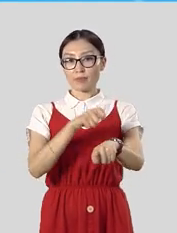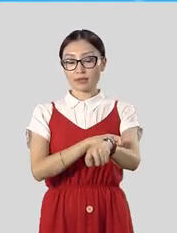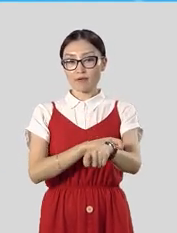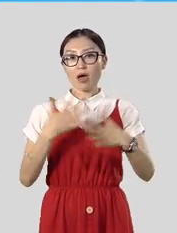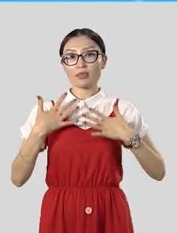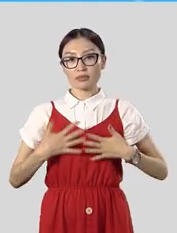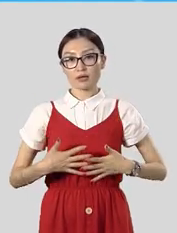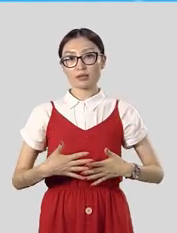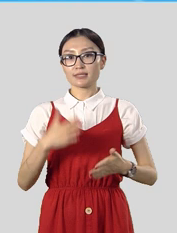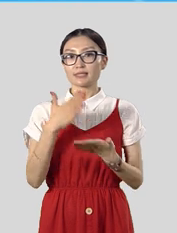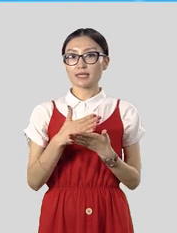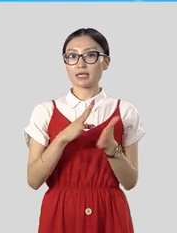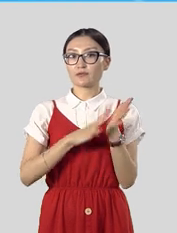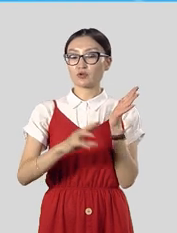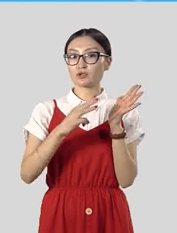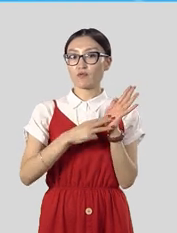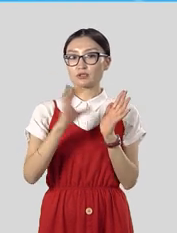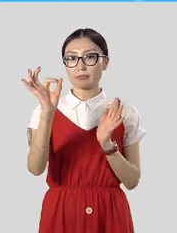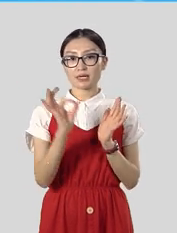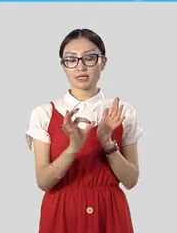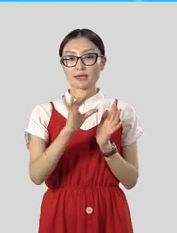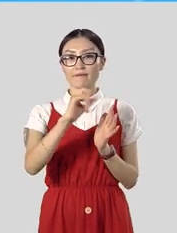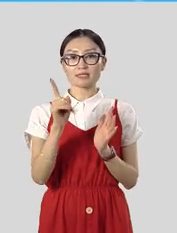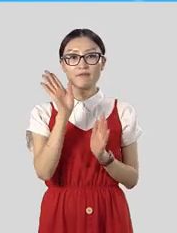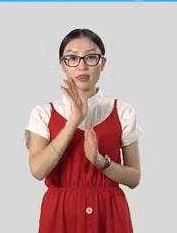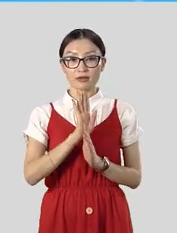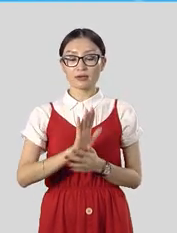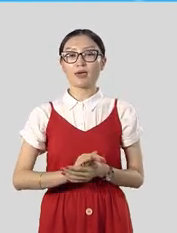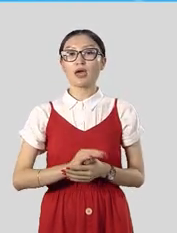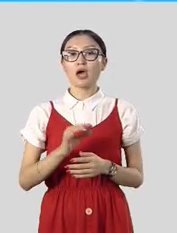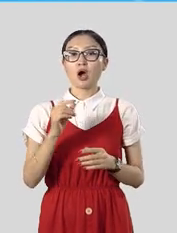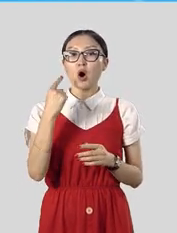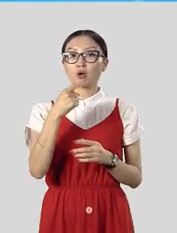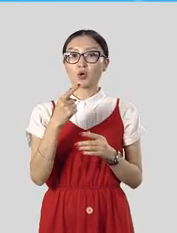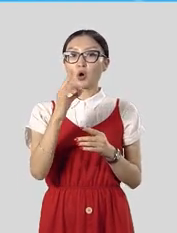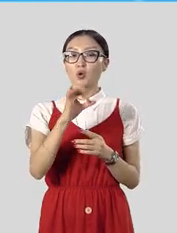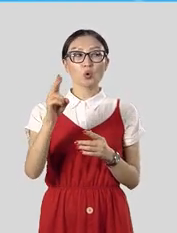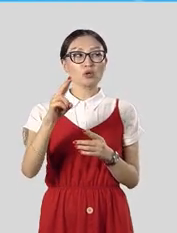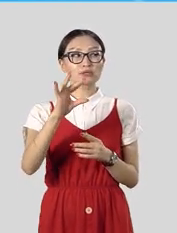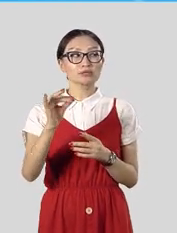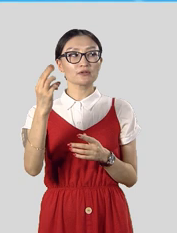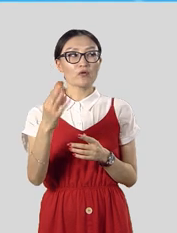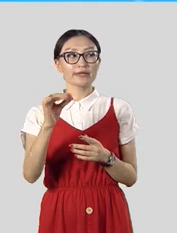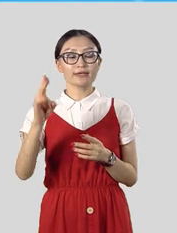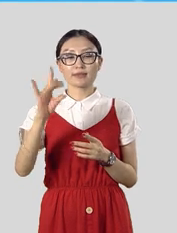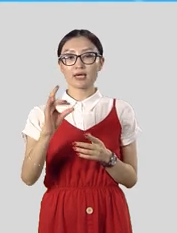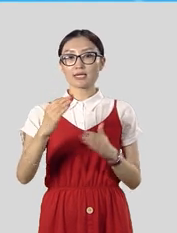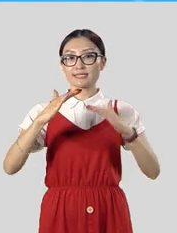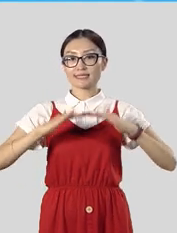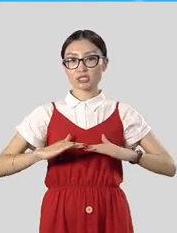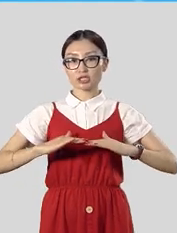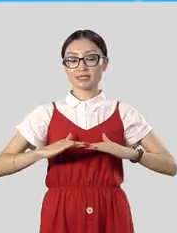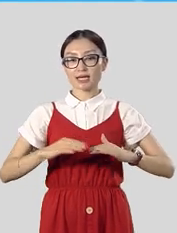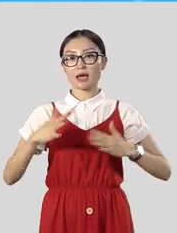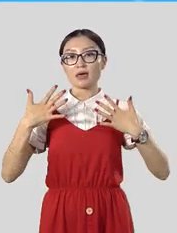Тело этих медуз состоит на 98% из воды. Рот сифоидной медузы расположен с нижней